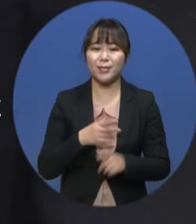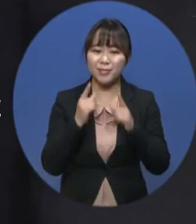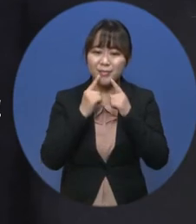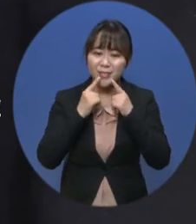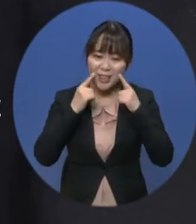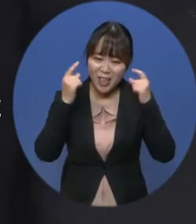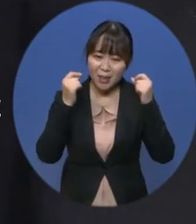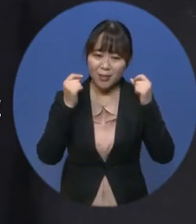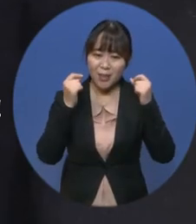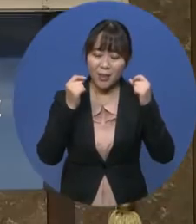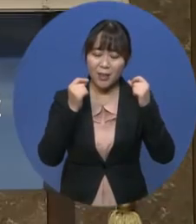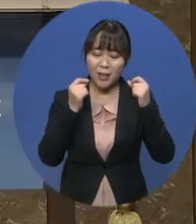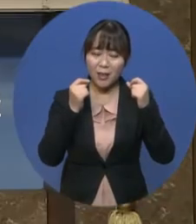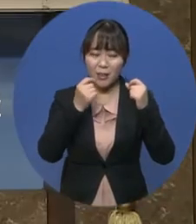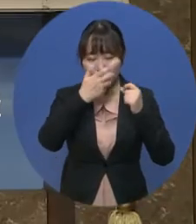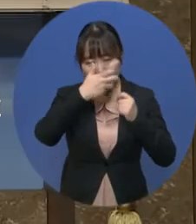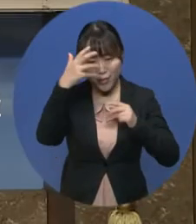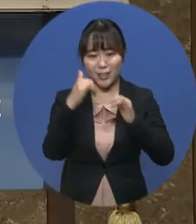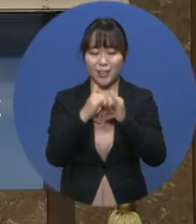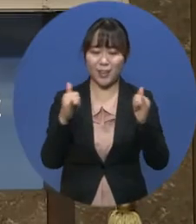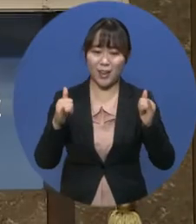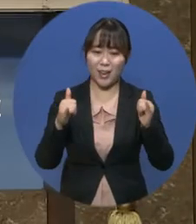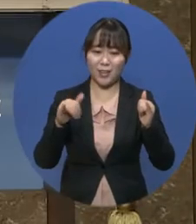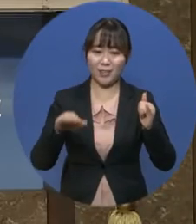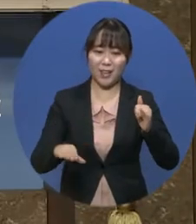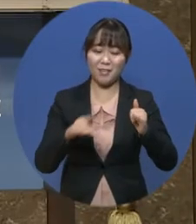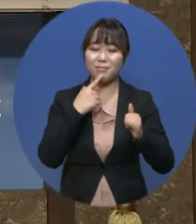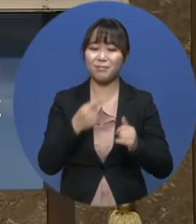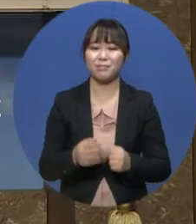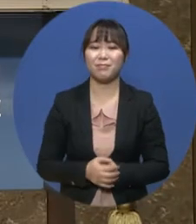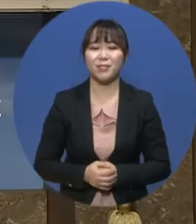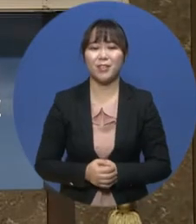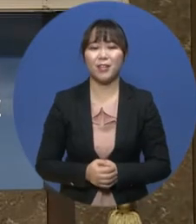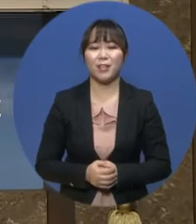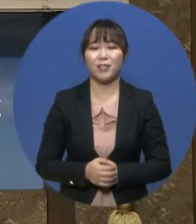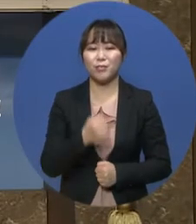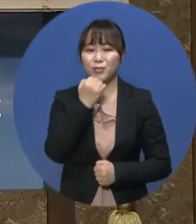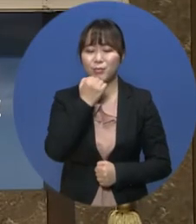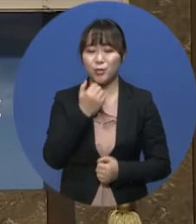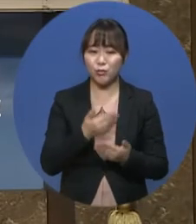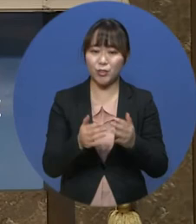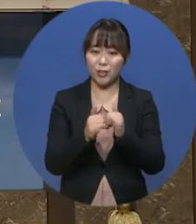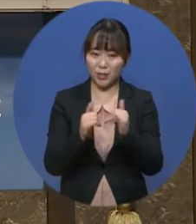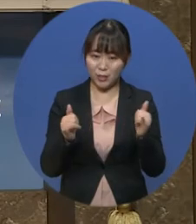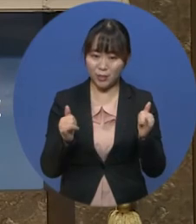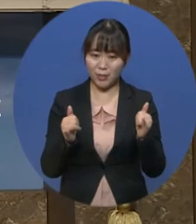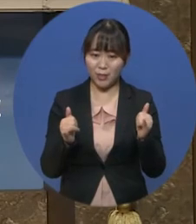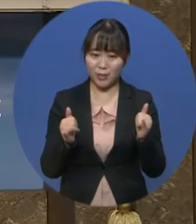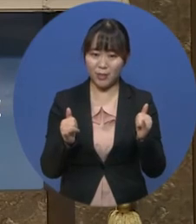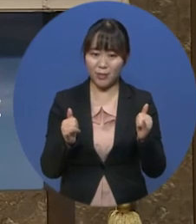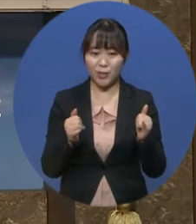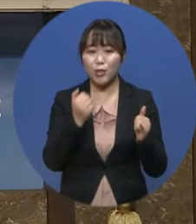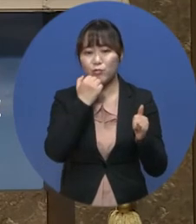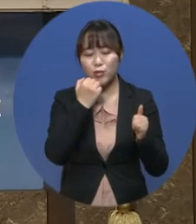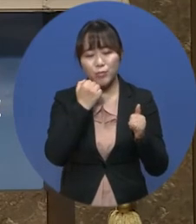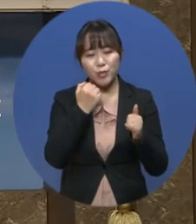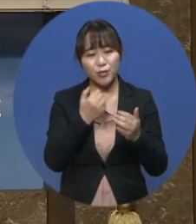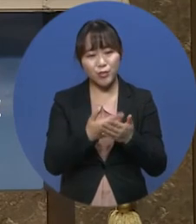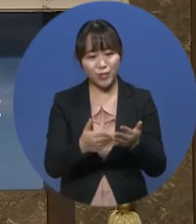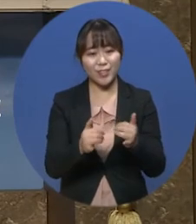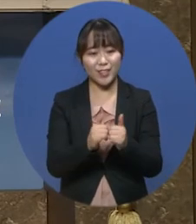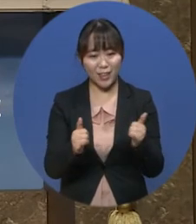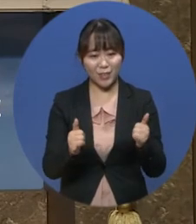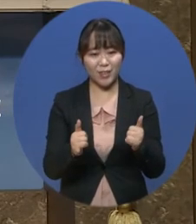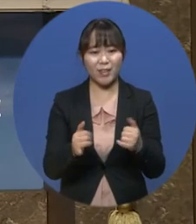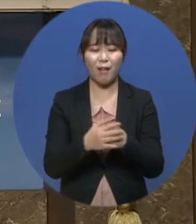디버 하는 숨어 1 후설 지낸 사람이다 아 어 솜을 선사하는 사람입니다 4